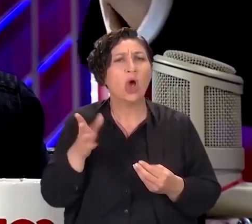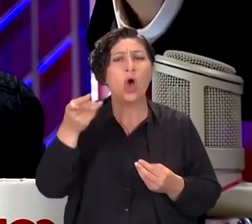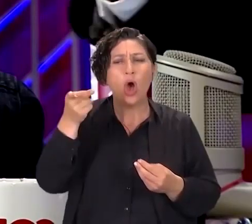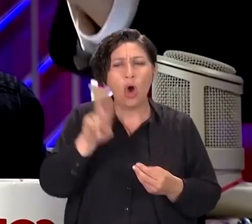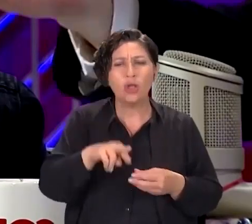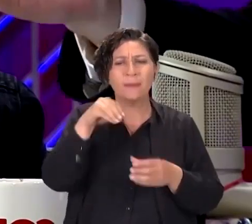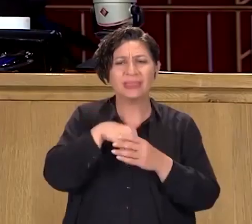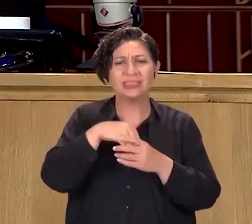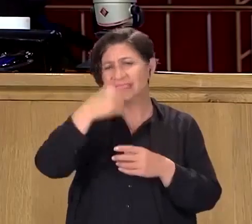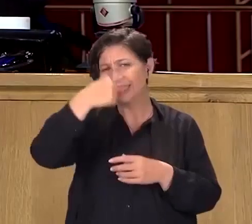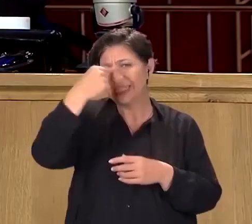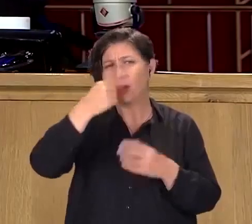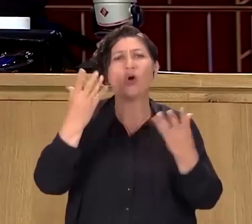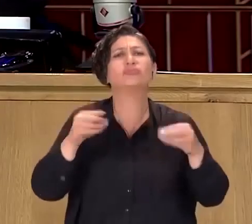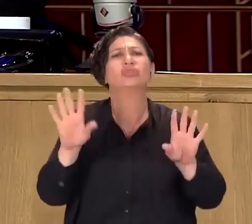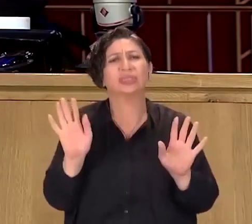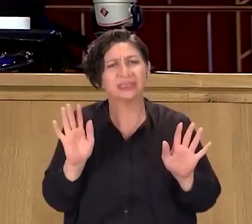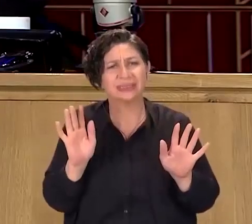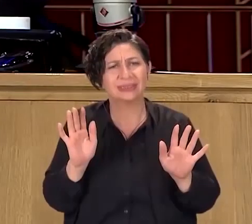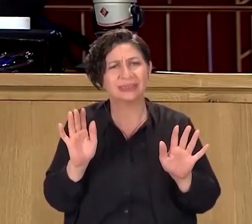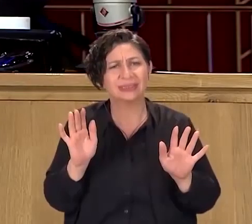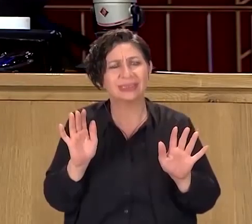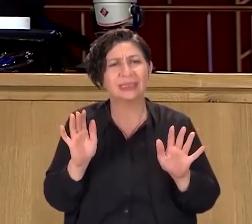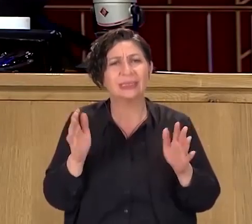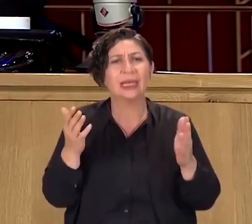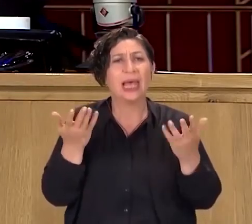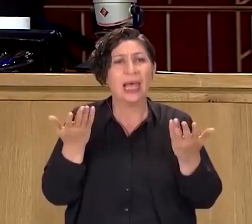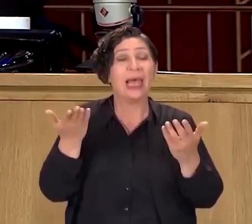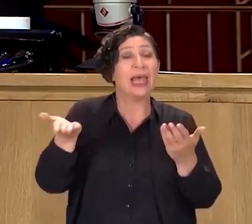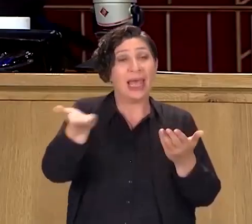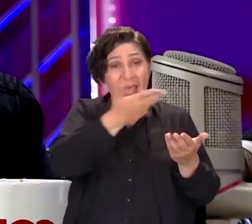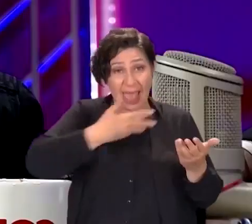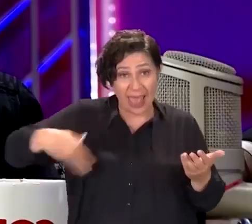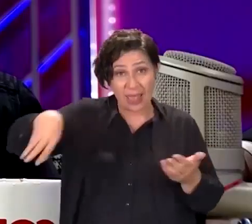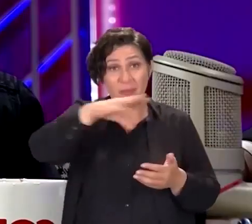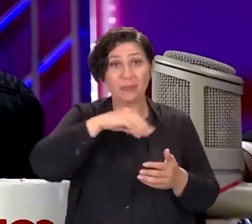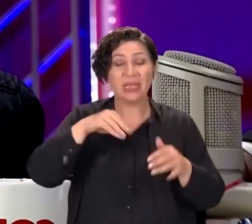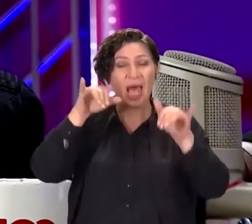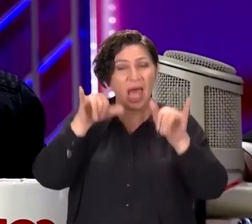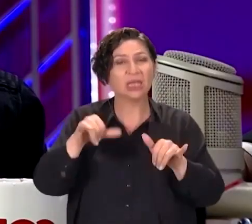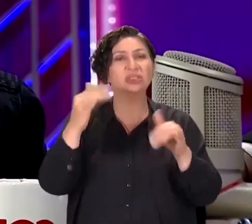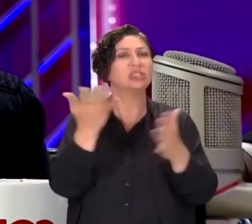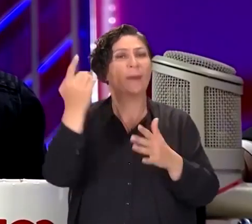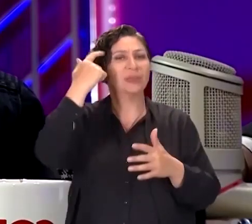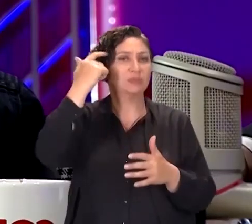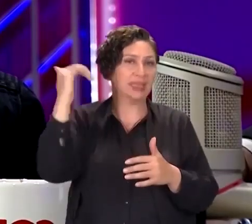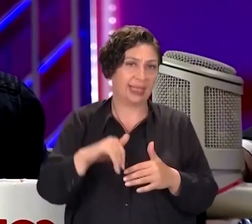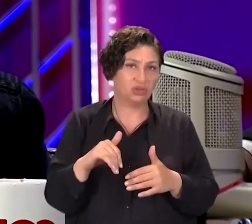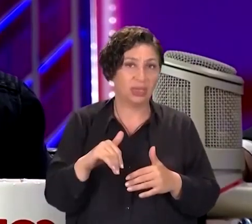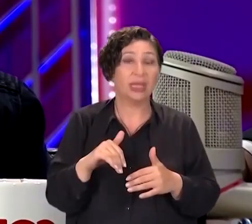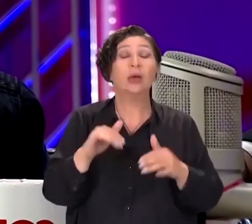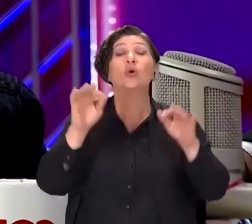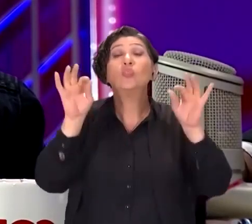ölmek için nezle olmayacağız biliyorsunuz ki. Yani hepimiz aynı şey başımıza gelecek.